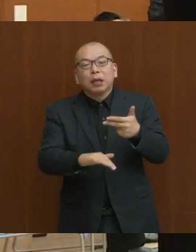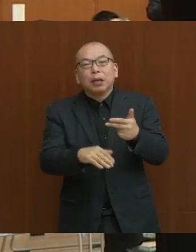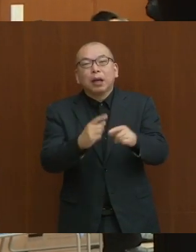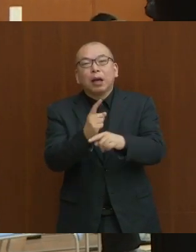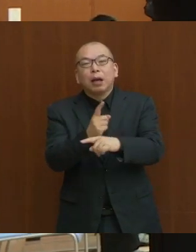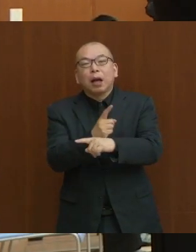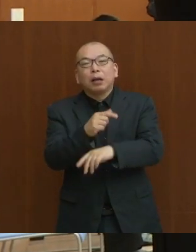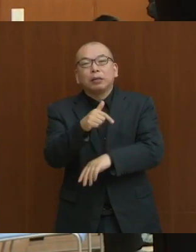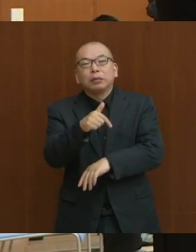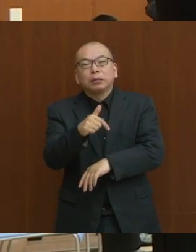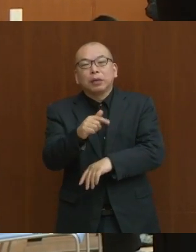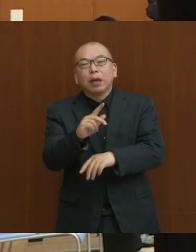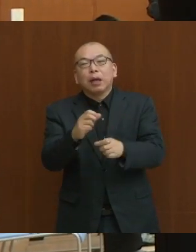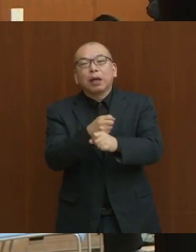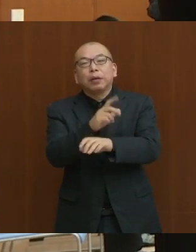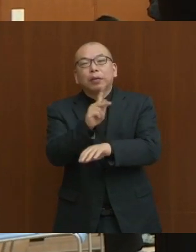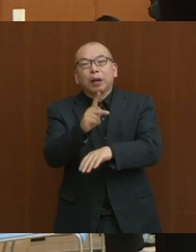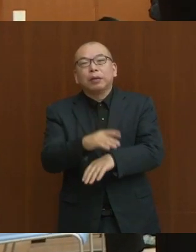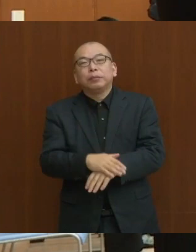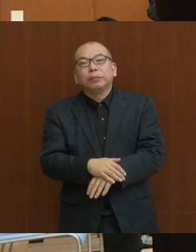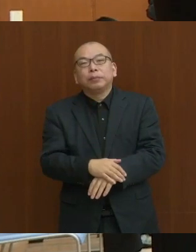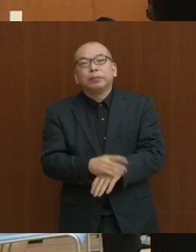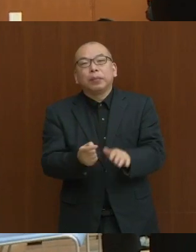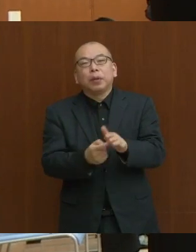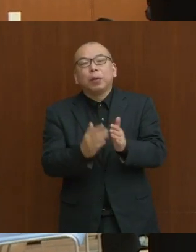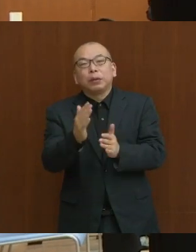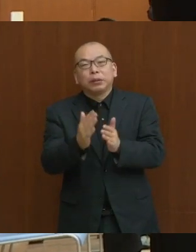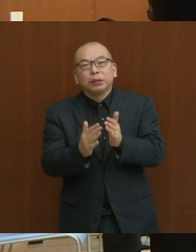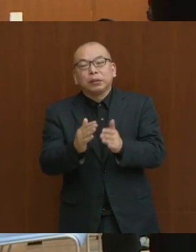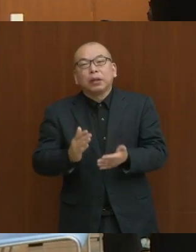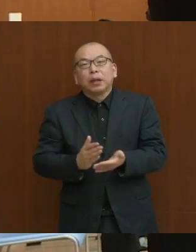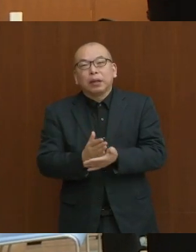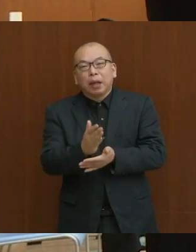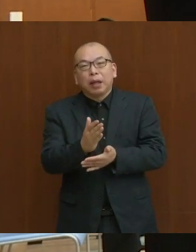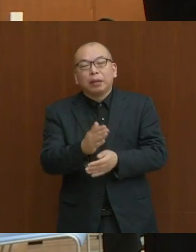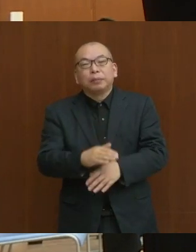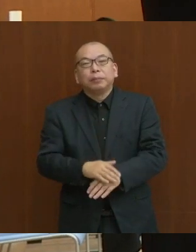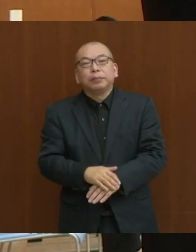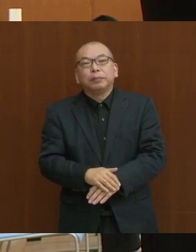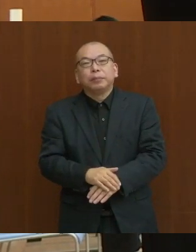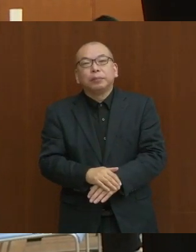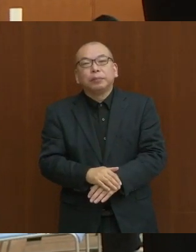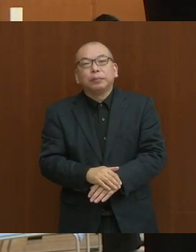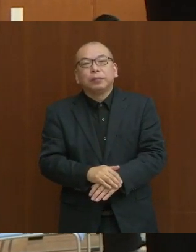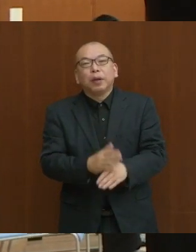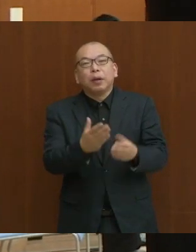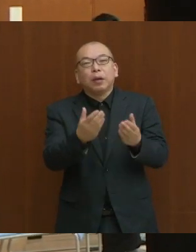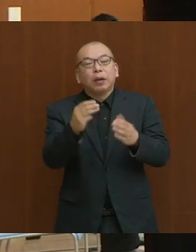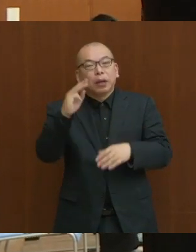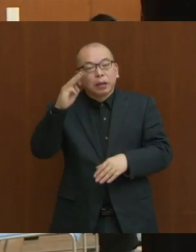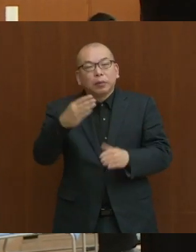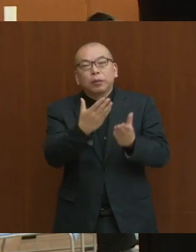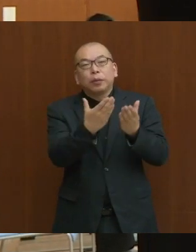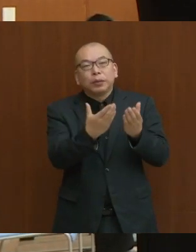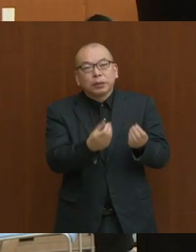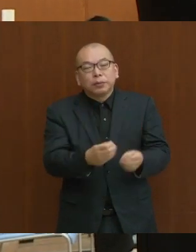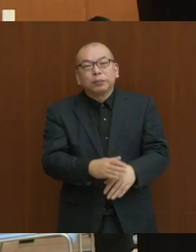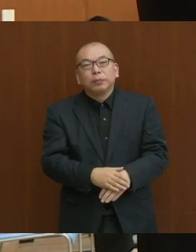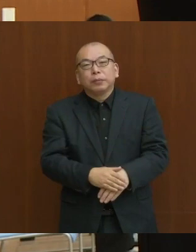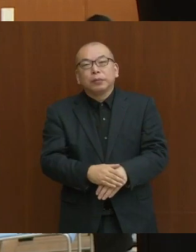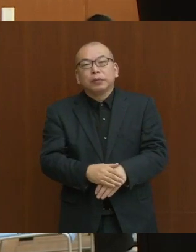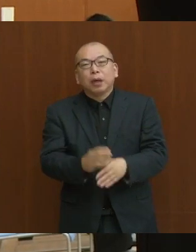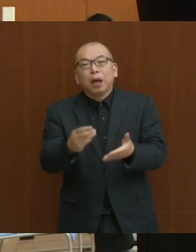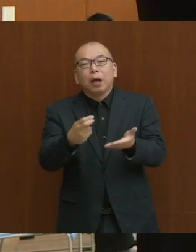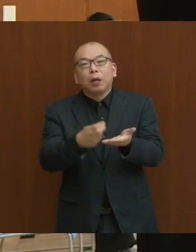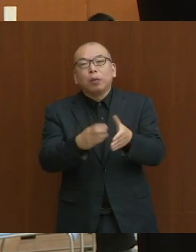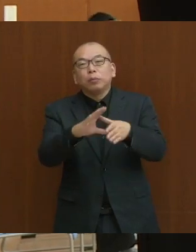究科、農林生産科学専攻の修士課程において、所定の単位を習得し、学位論